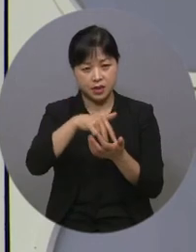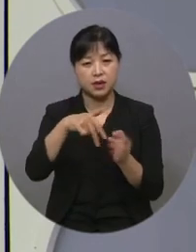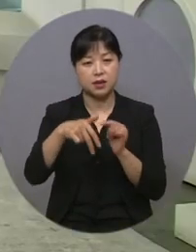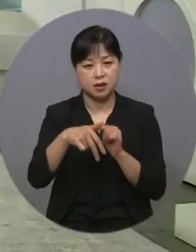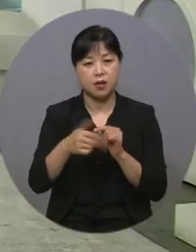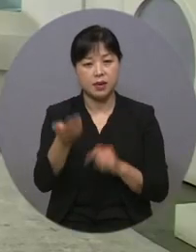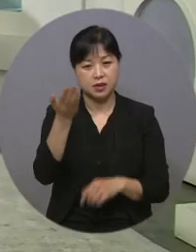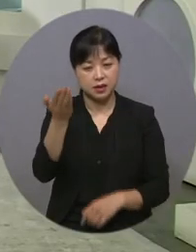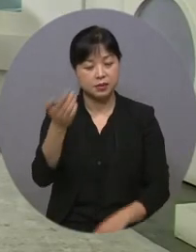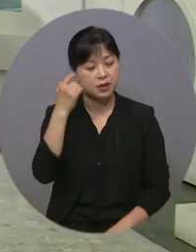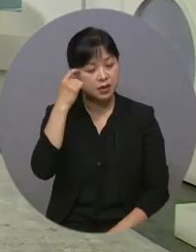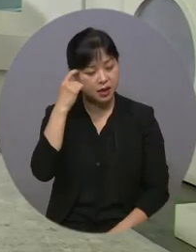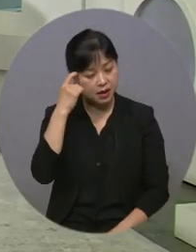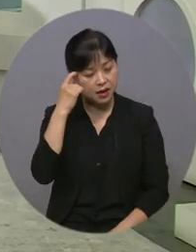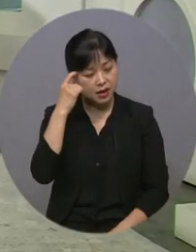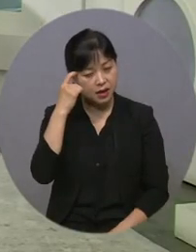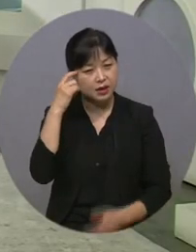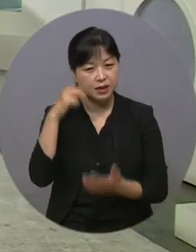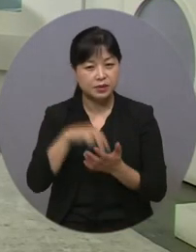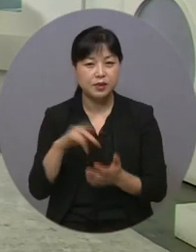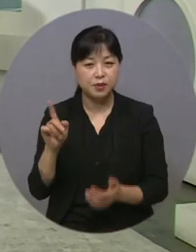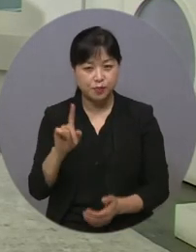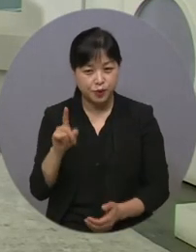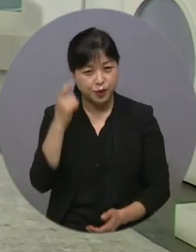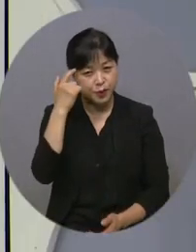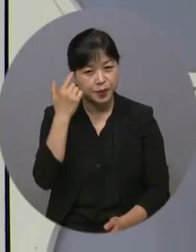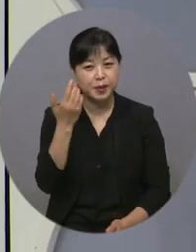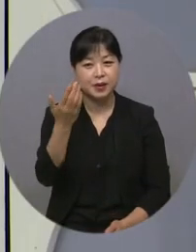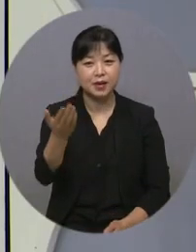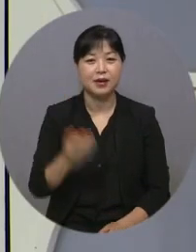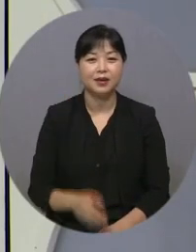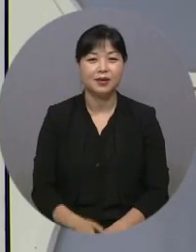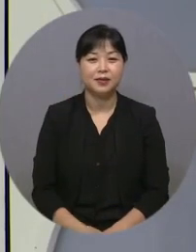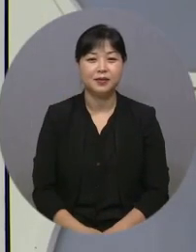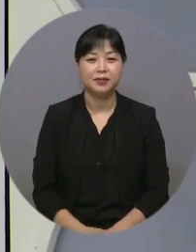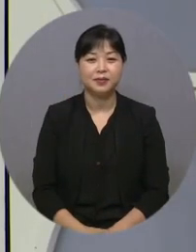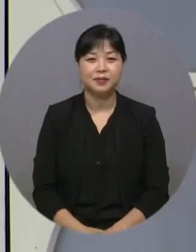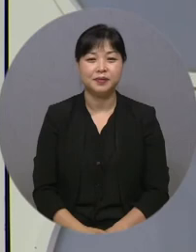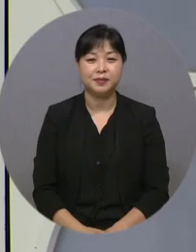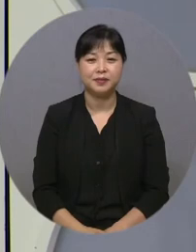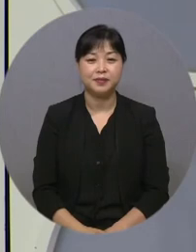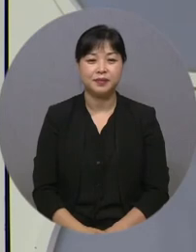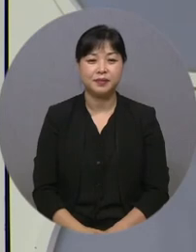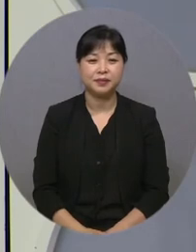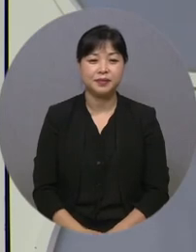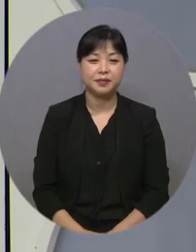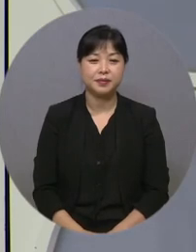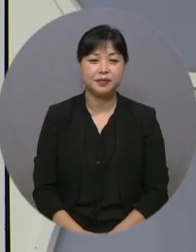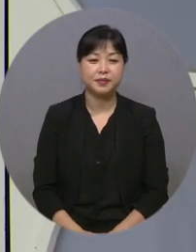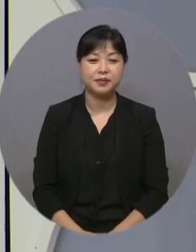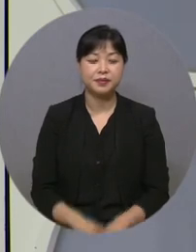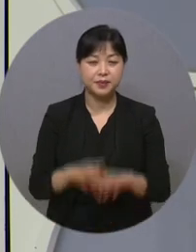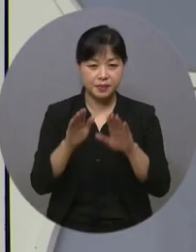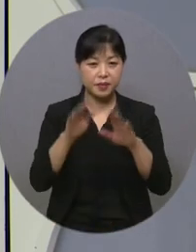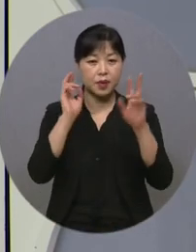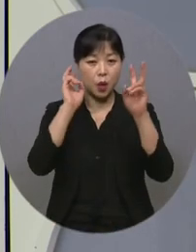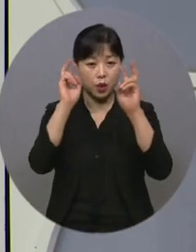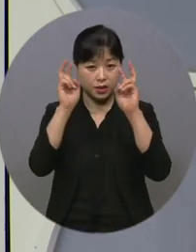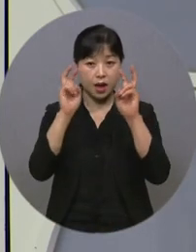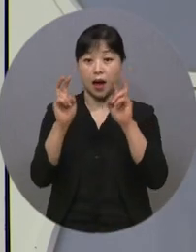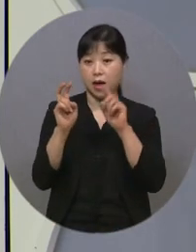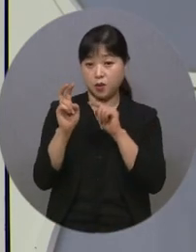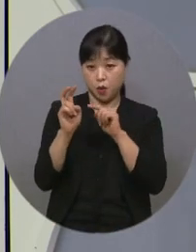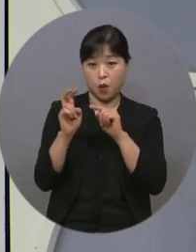박사께서 어떤 것을 생각하고 계시는지. 그거를 지금 기업체에서도